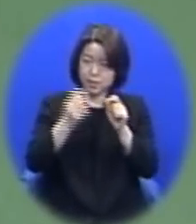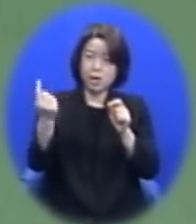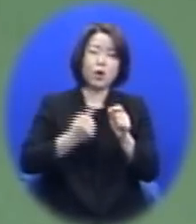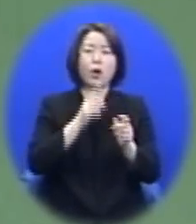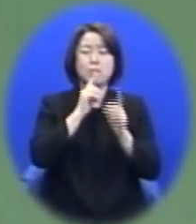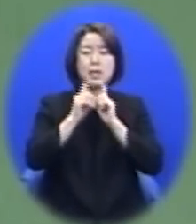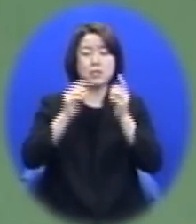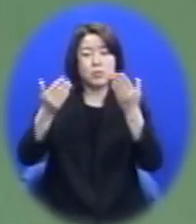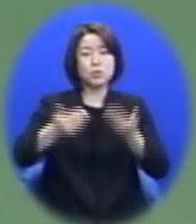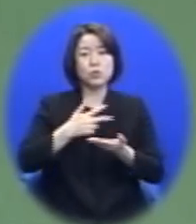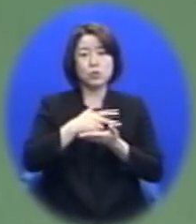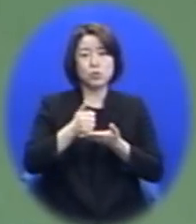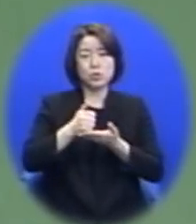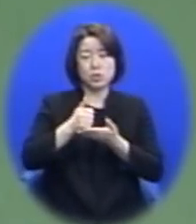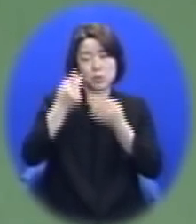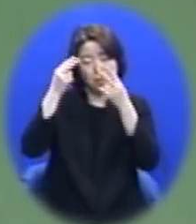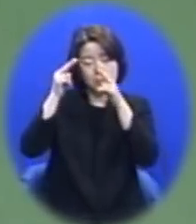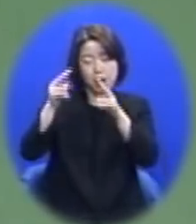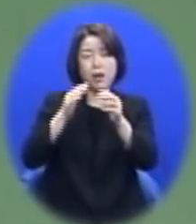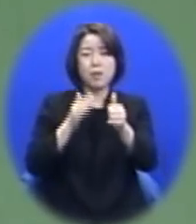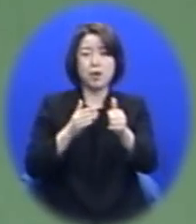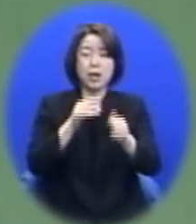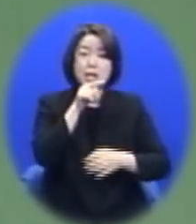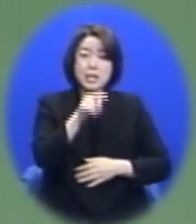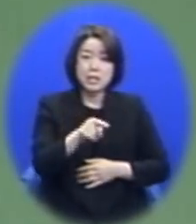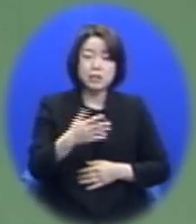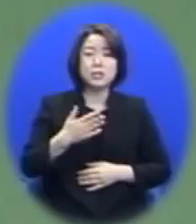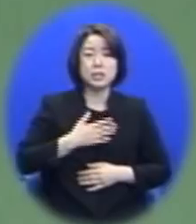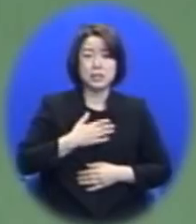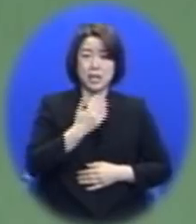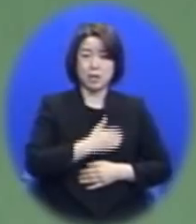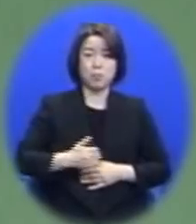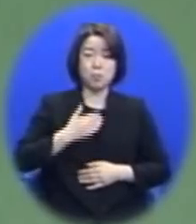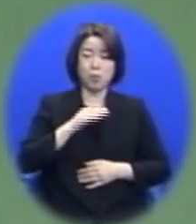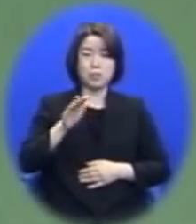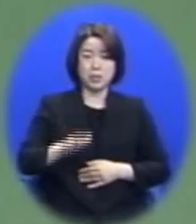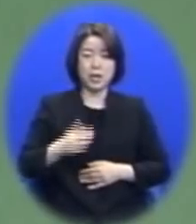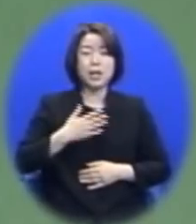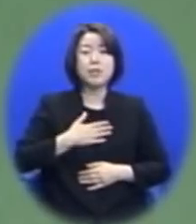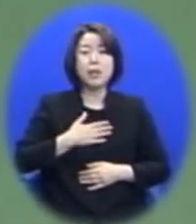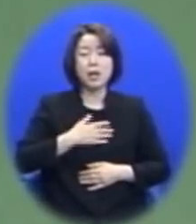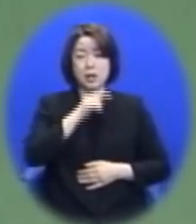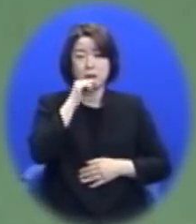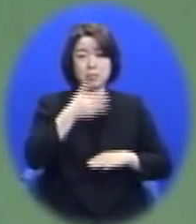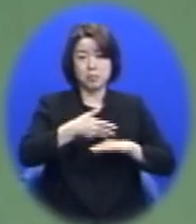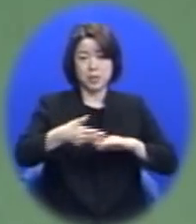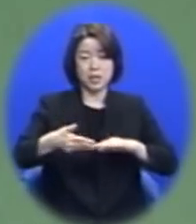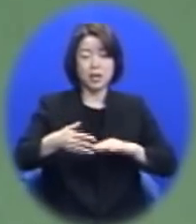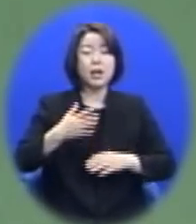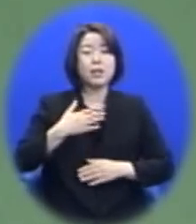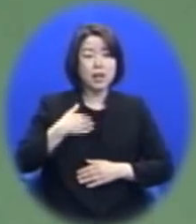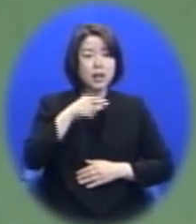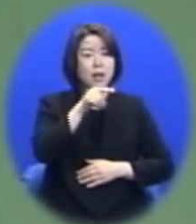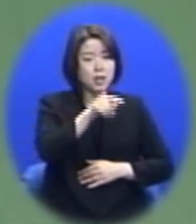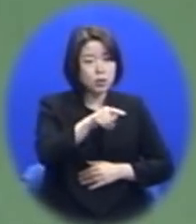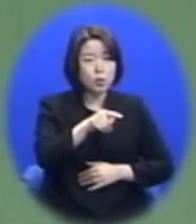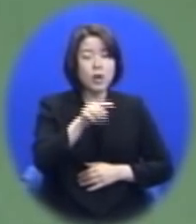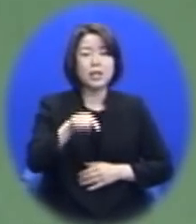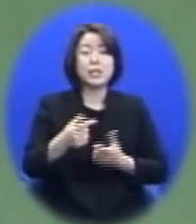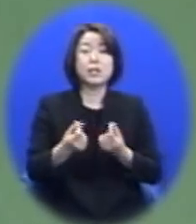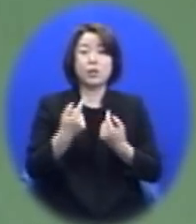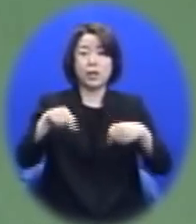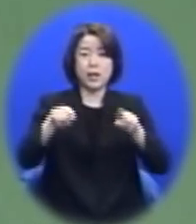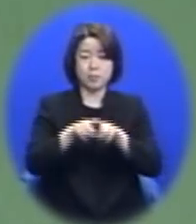말씀하시는 주님을 바라보십시오. 이것이 내 몸이다. 이것이 내 피다. 내가 너와 이렇게